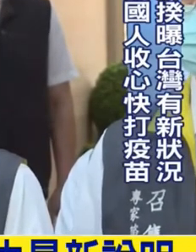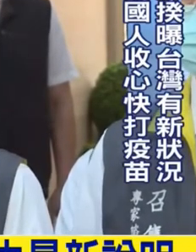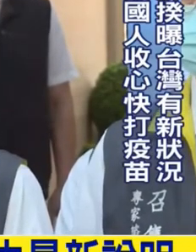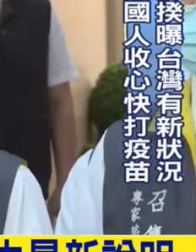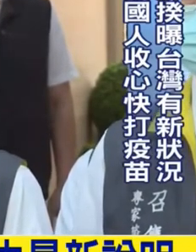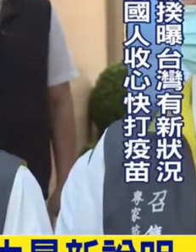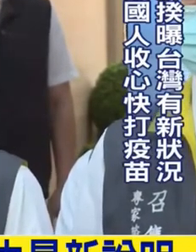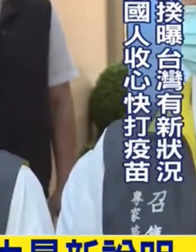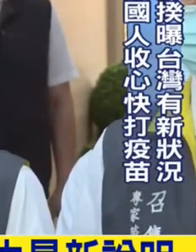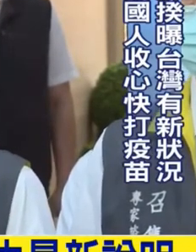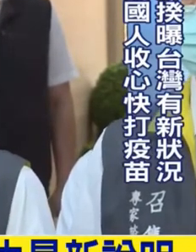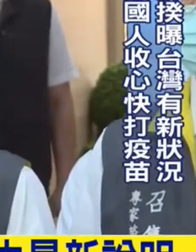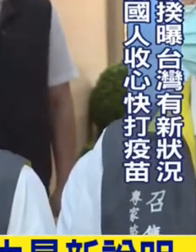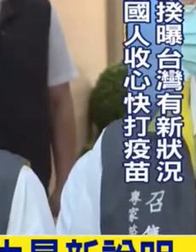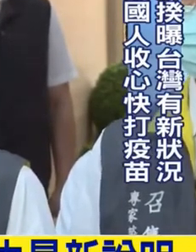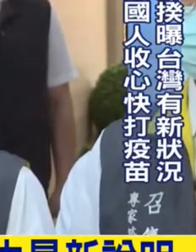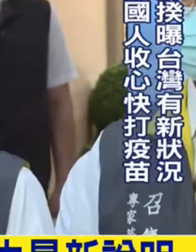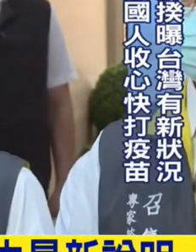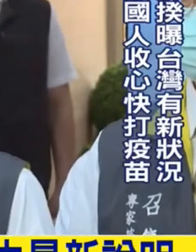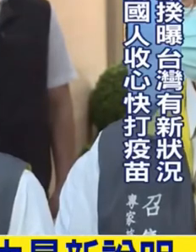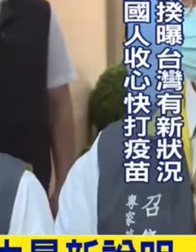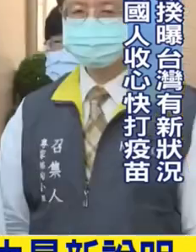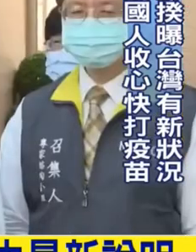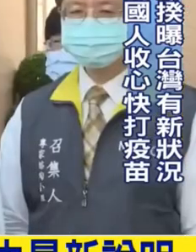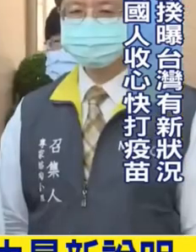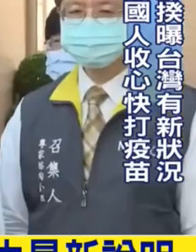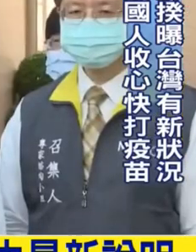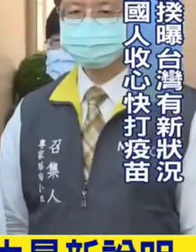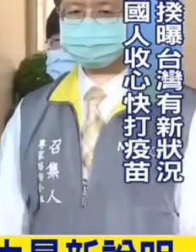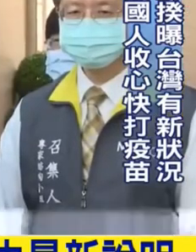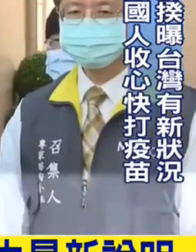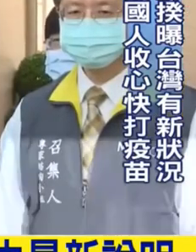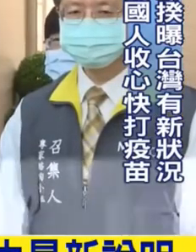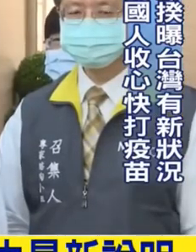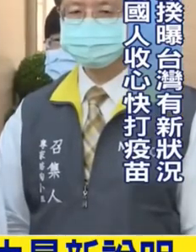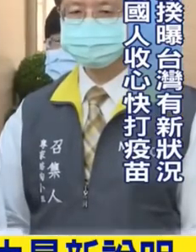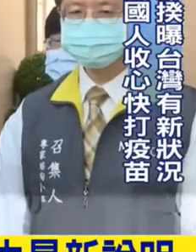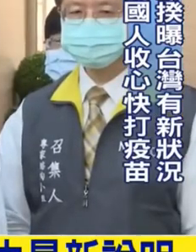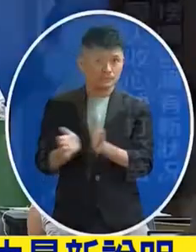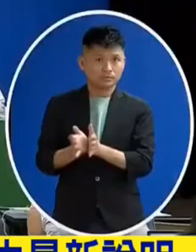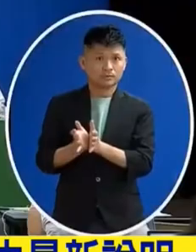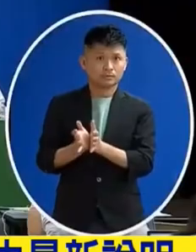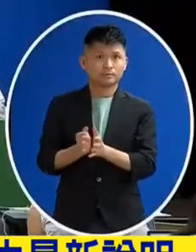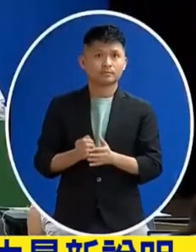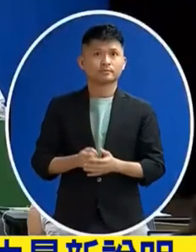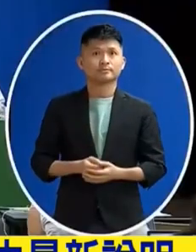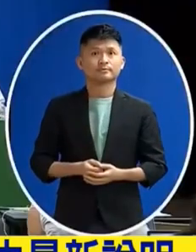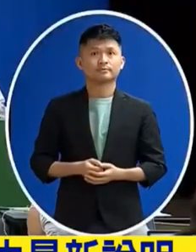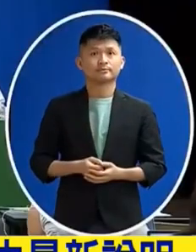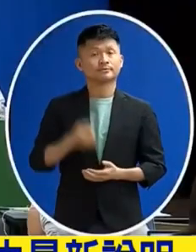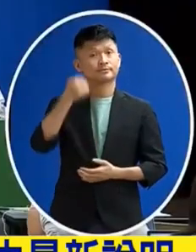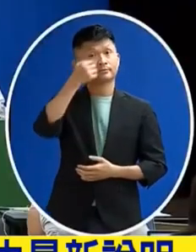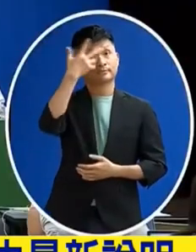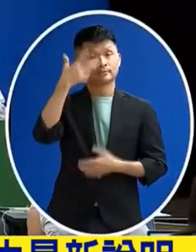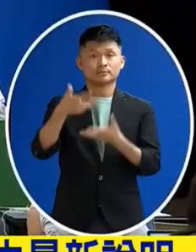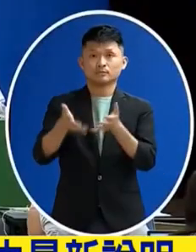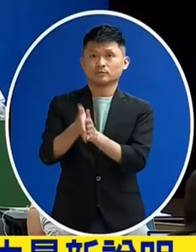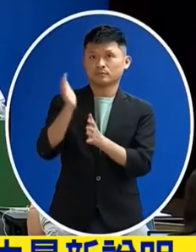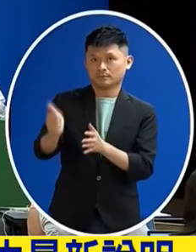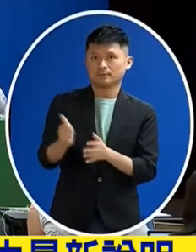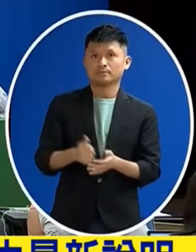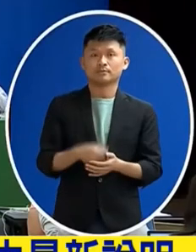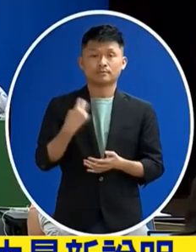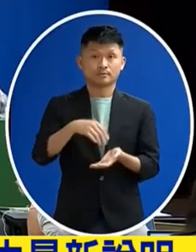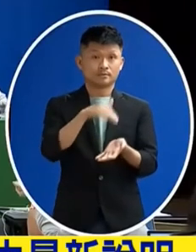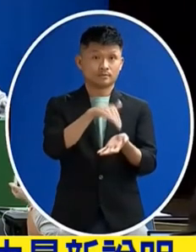市以及宜兰等地来出没了，我们来听一下疫情指挥中心的最新说法。 据防治组的庄文祥张组长